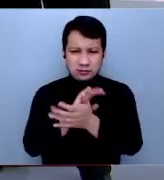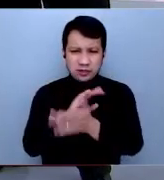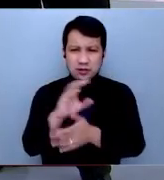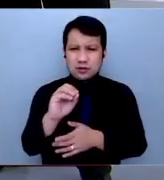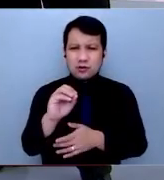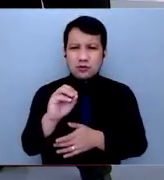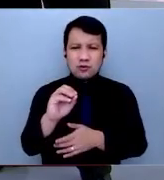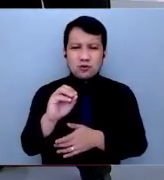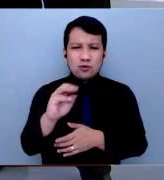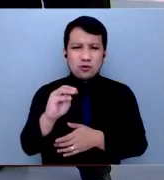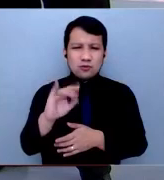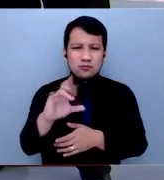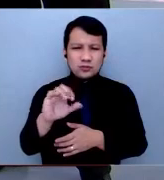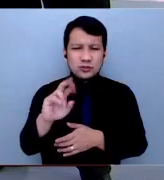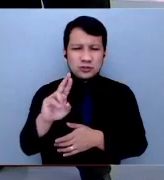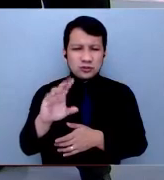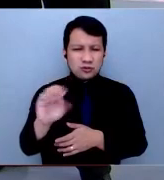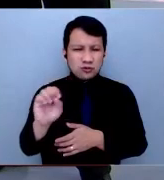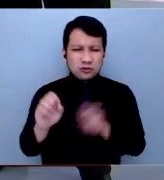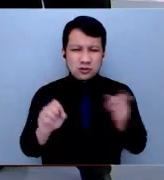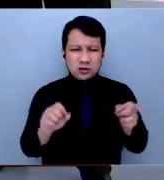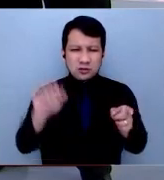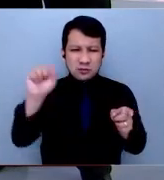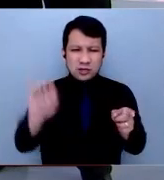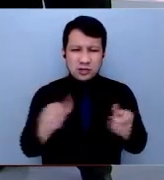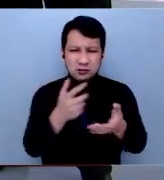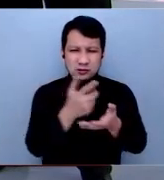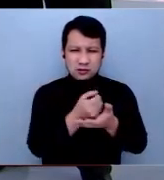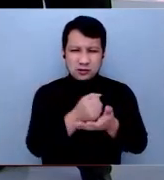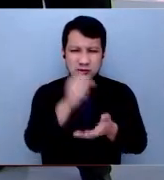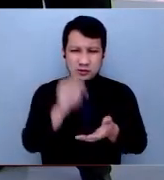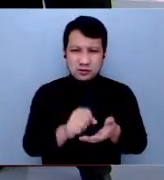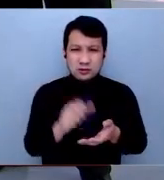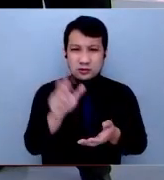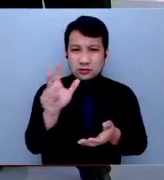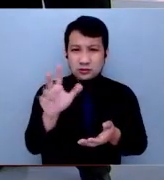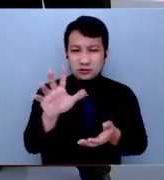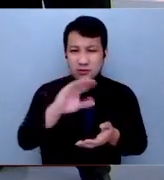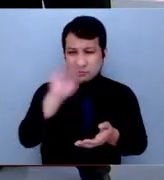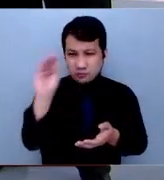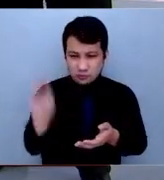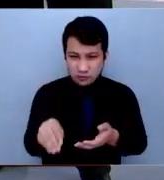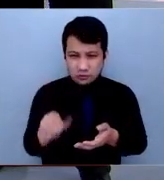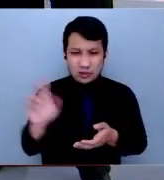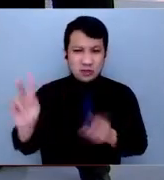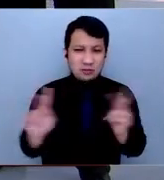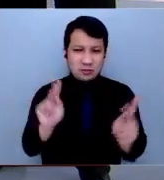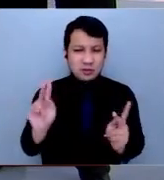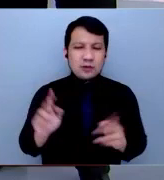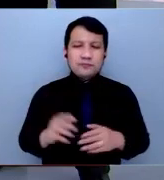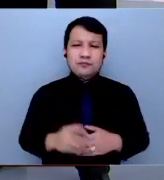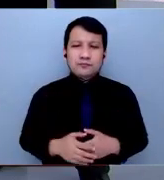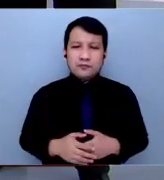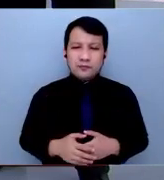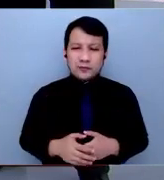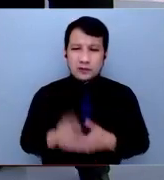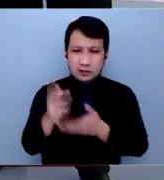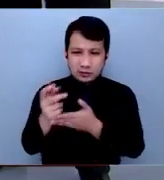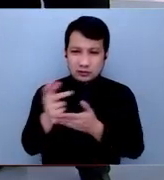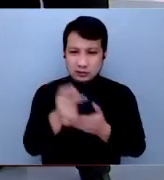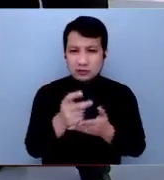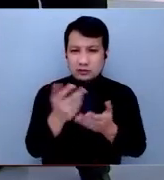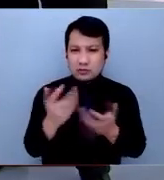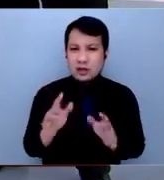South Africa na ang pinakamaraming nabakunahan. Nasa 30-35% ng populasyon ang naturukan na. Yun